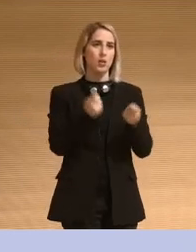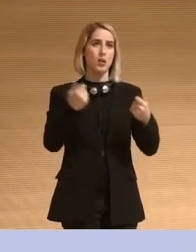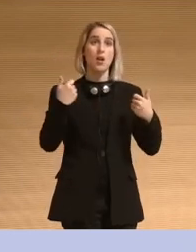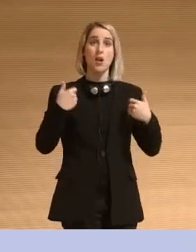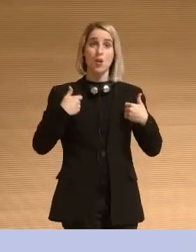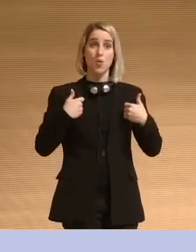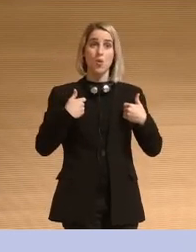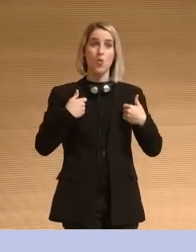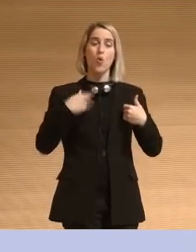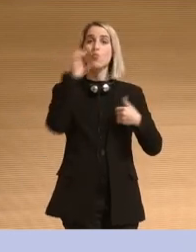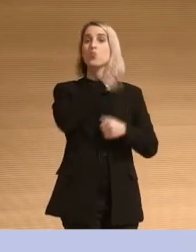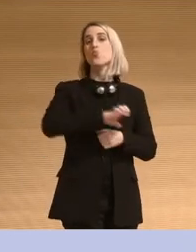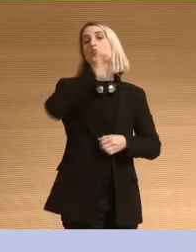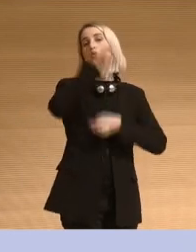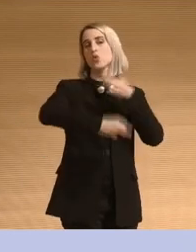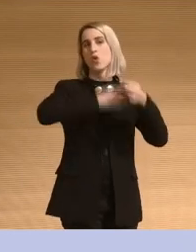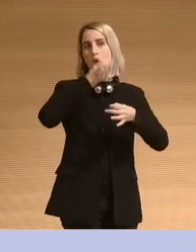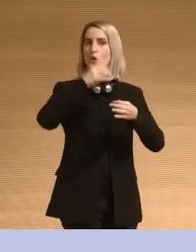νέας γενιάς μουσιολόγων,